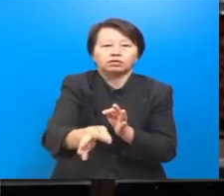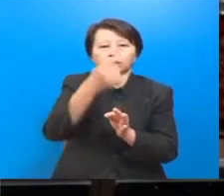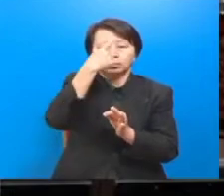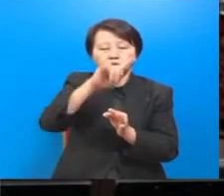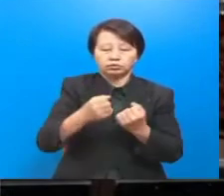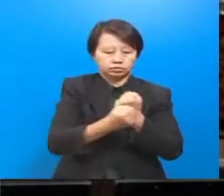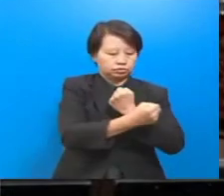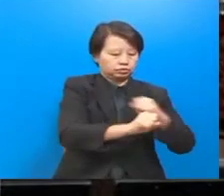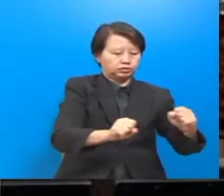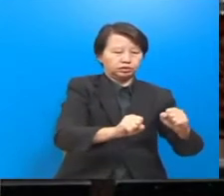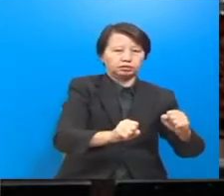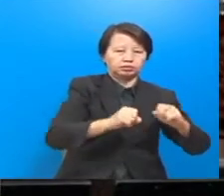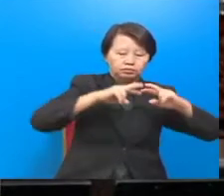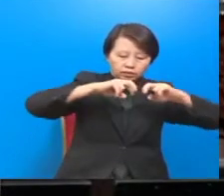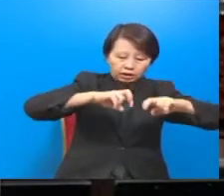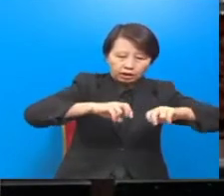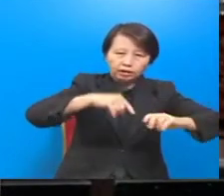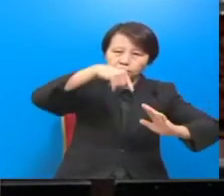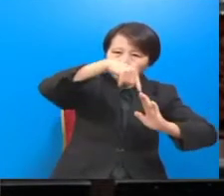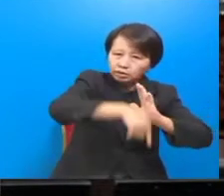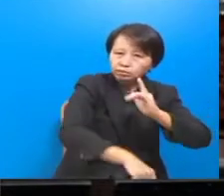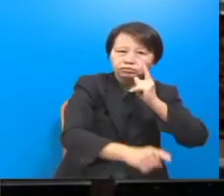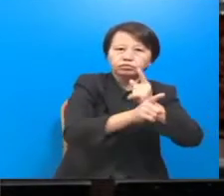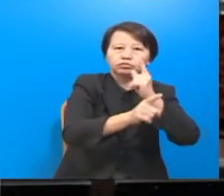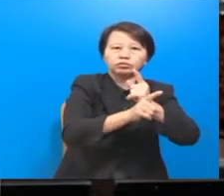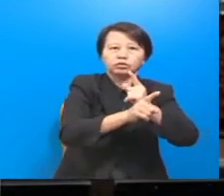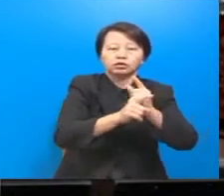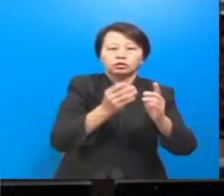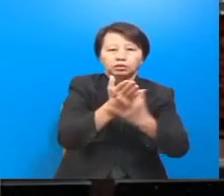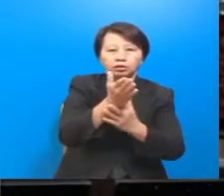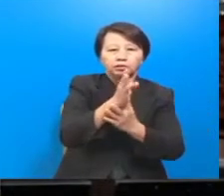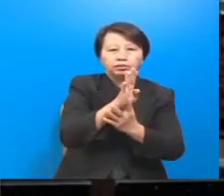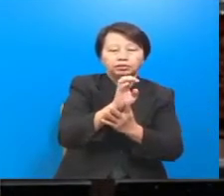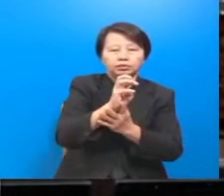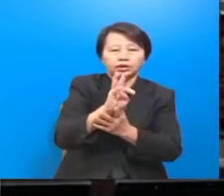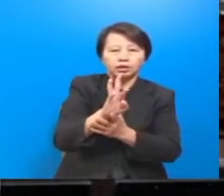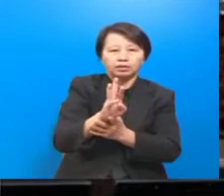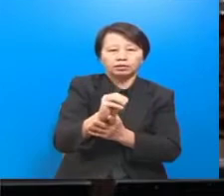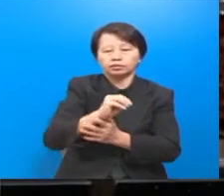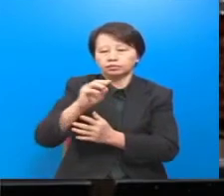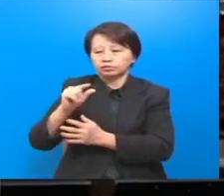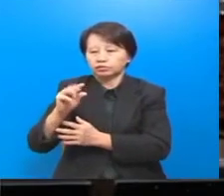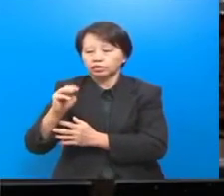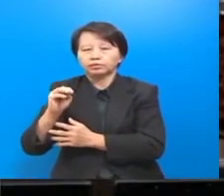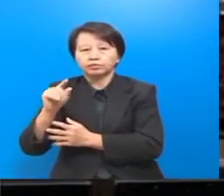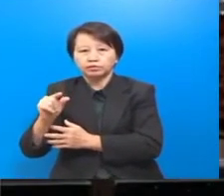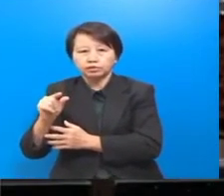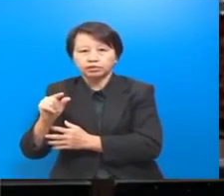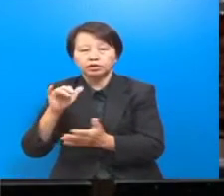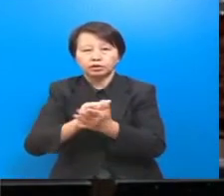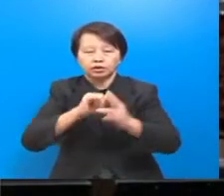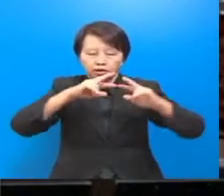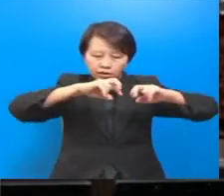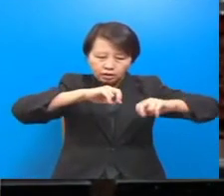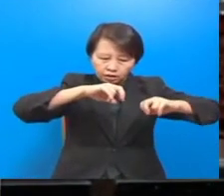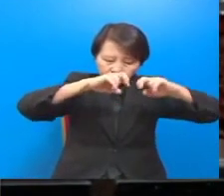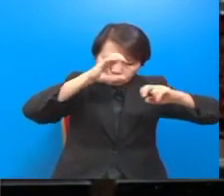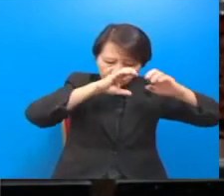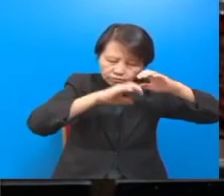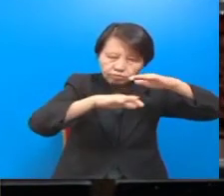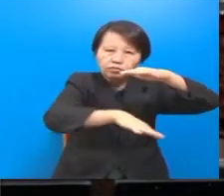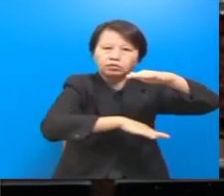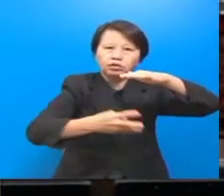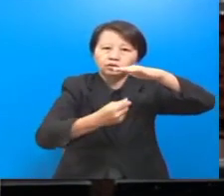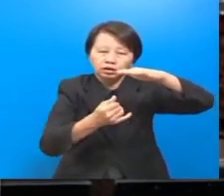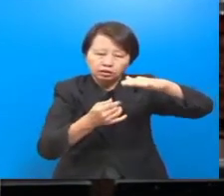bagi menyiapkan satu kajian terperinci dibuat melalui bbm nah rim dan jmj dimanakah jam penerokaan air bawah